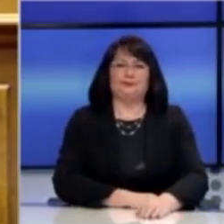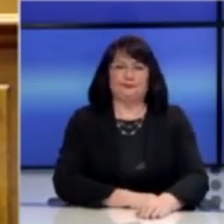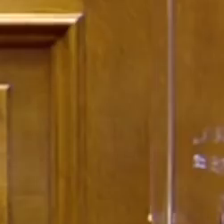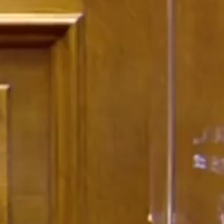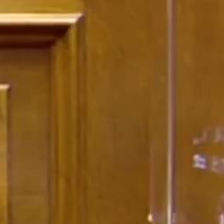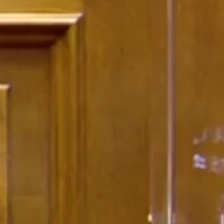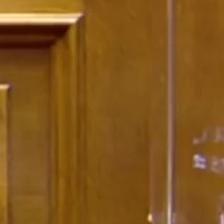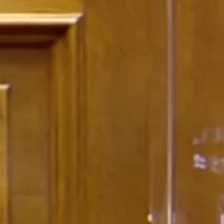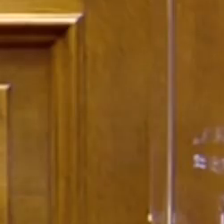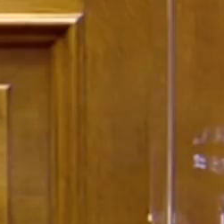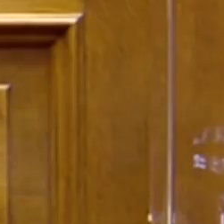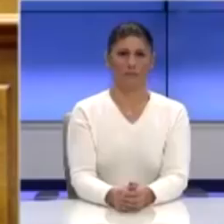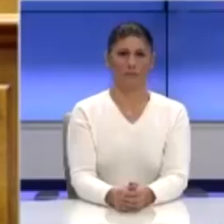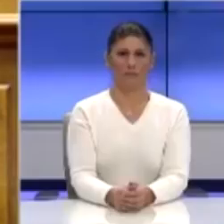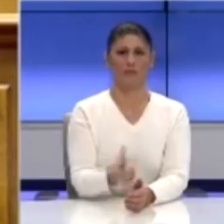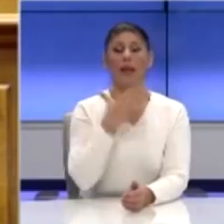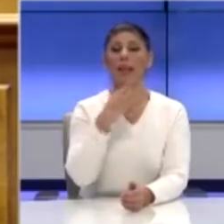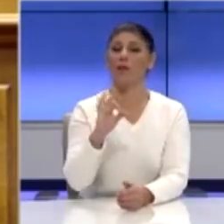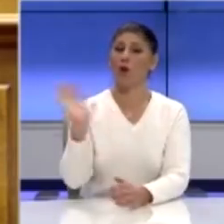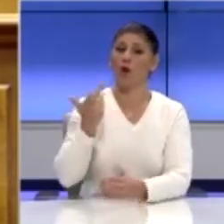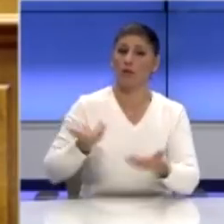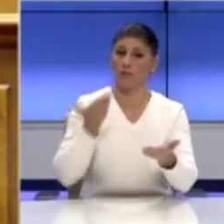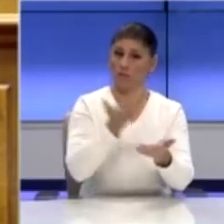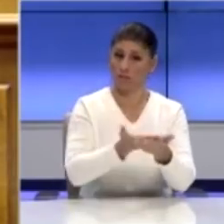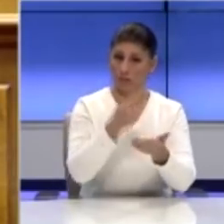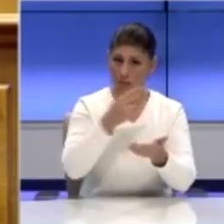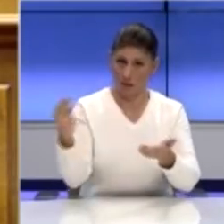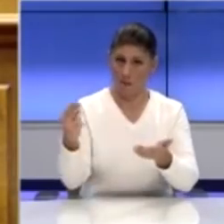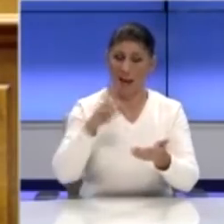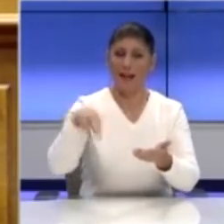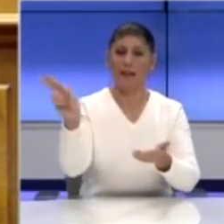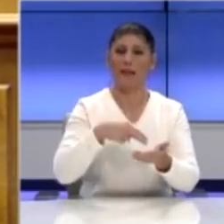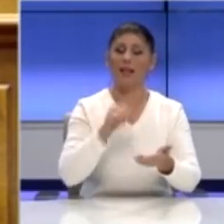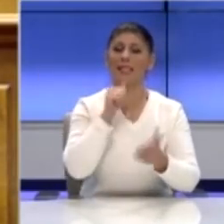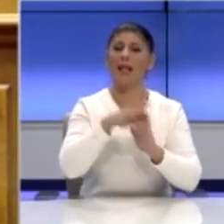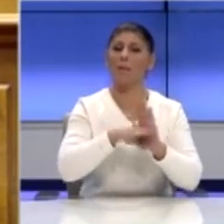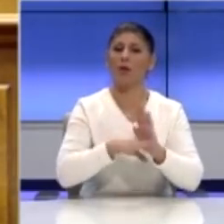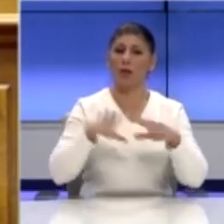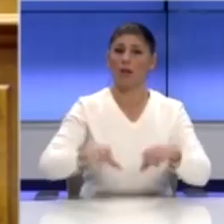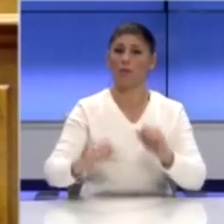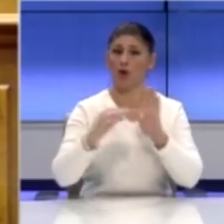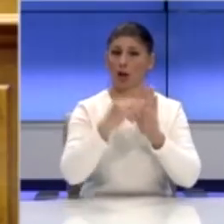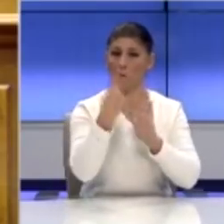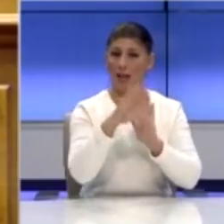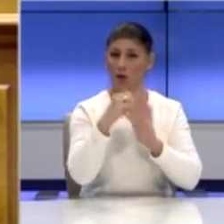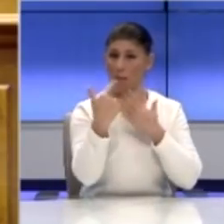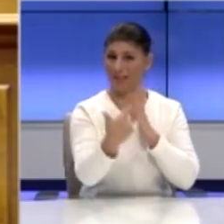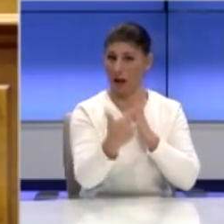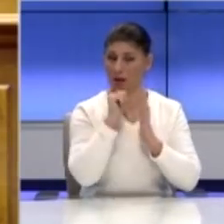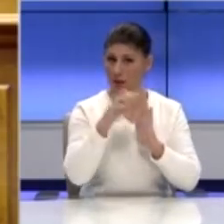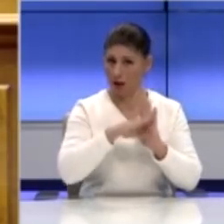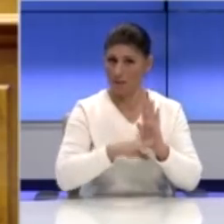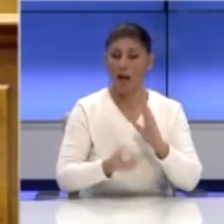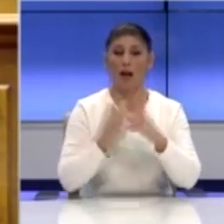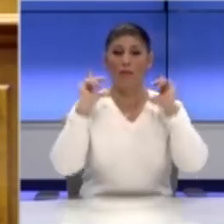άλλωστε και όταν θέσαμε θέμα κατάργησης της συνταγματικής κατοχύρωσής τους με το άρθρο 107,